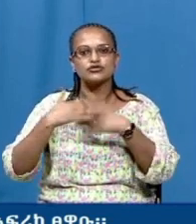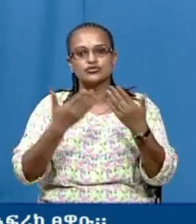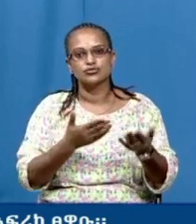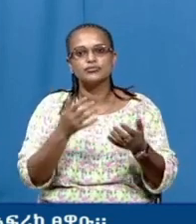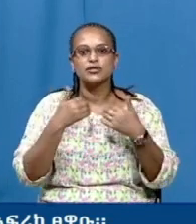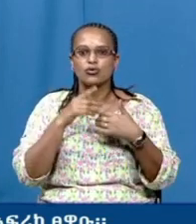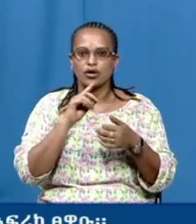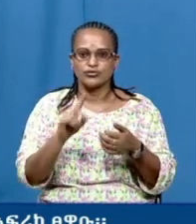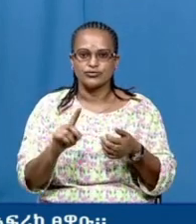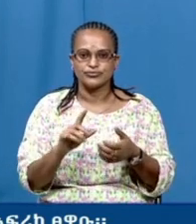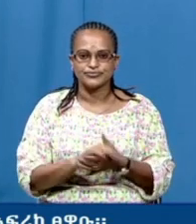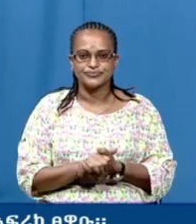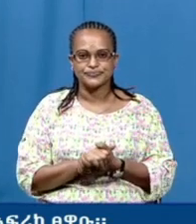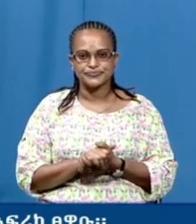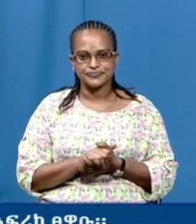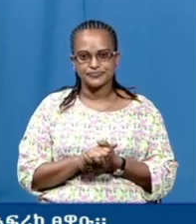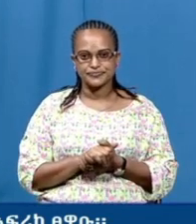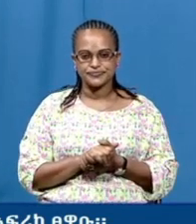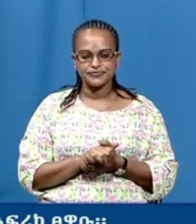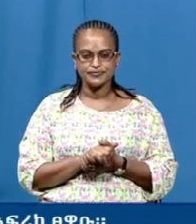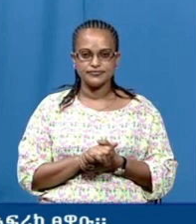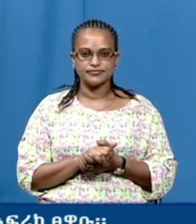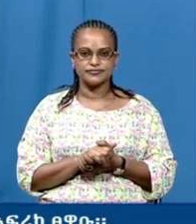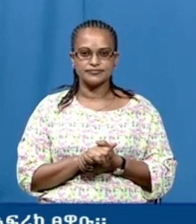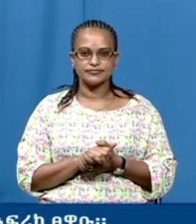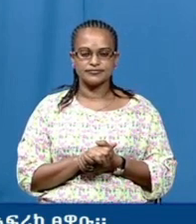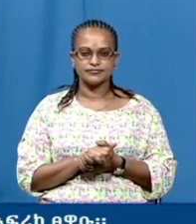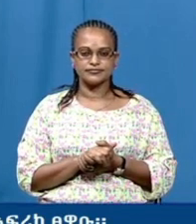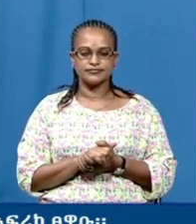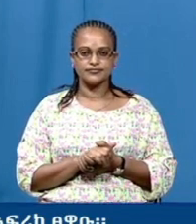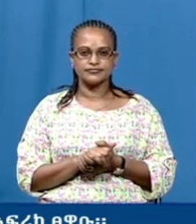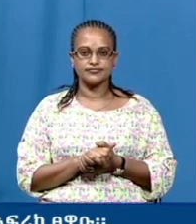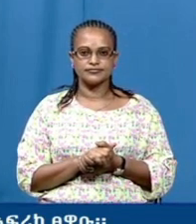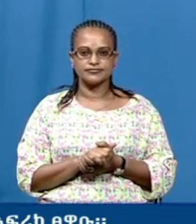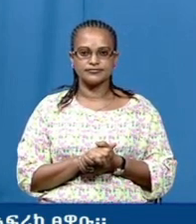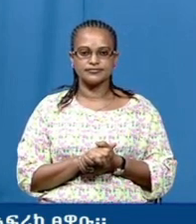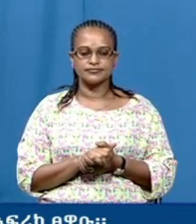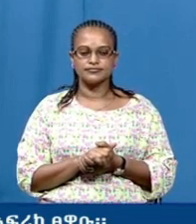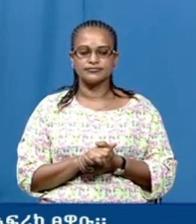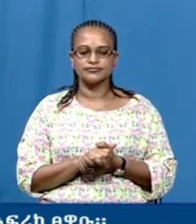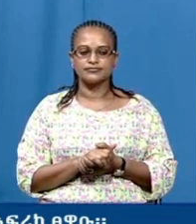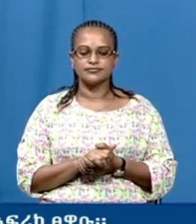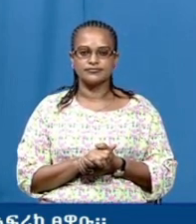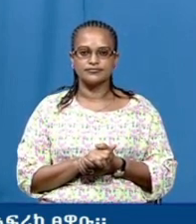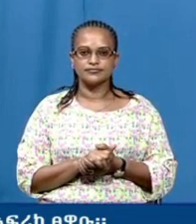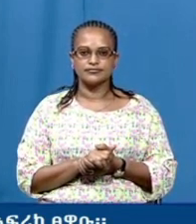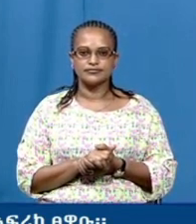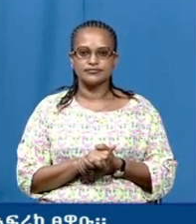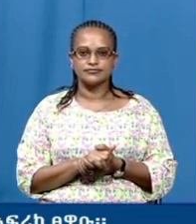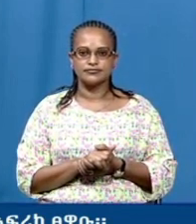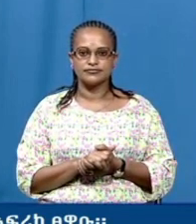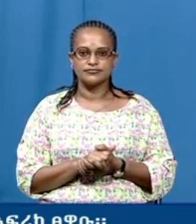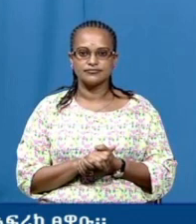ንጽውዕ ምህላውና እዩ. It is therefore clear to us that we renew the call for all such